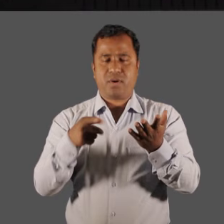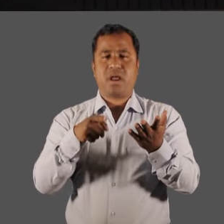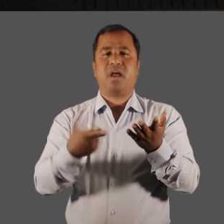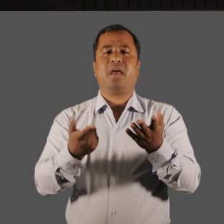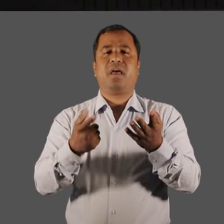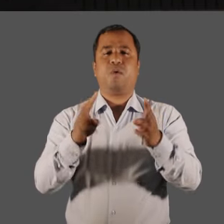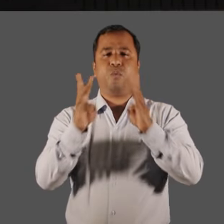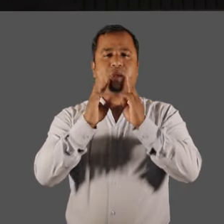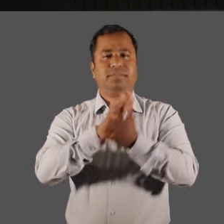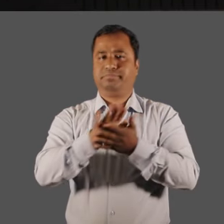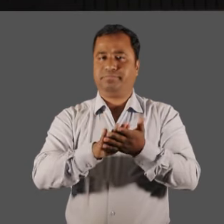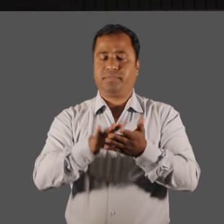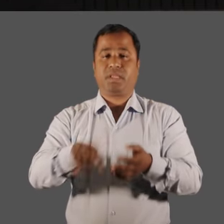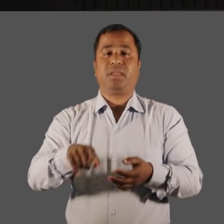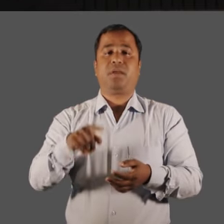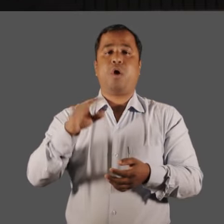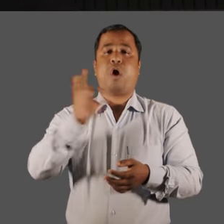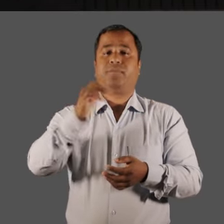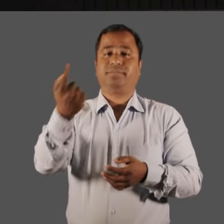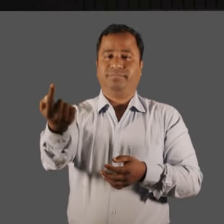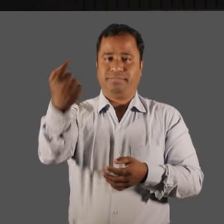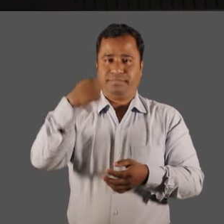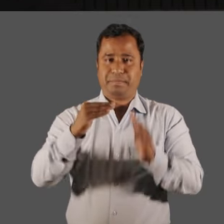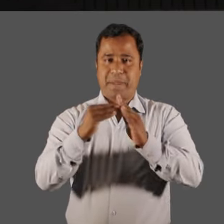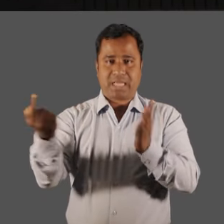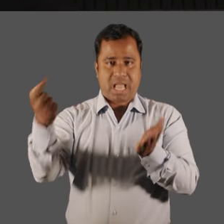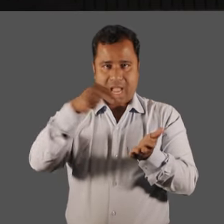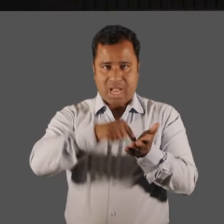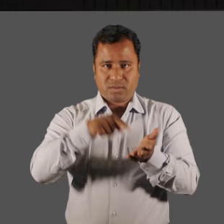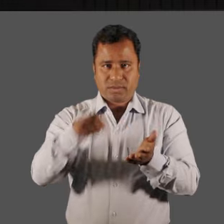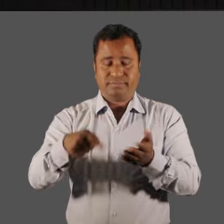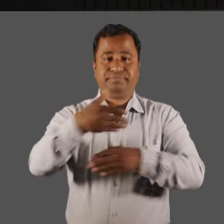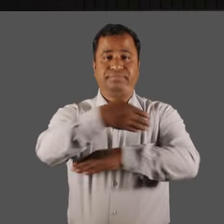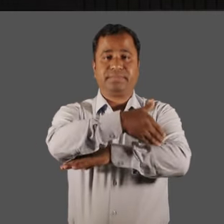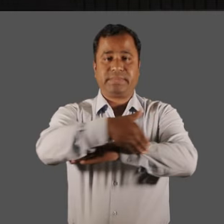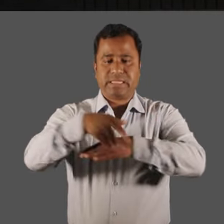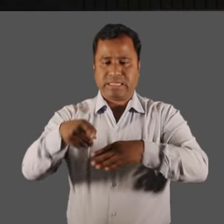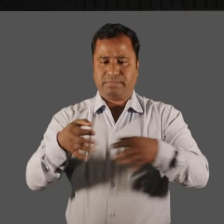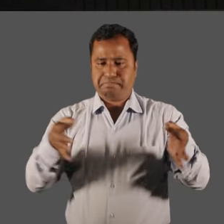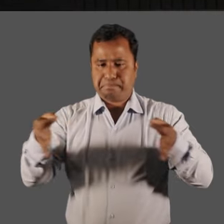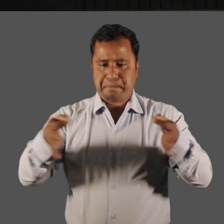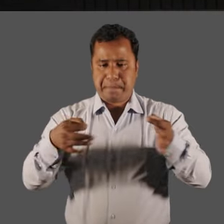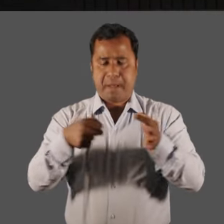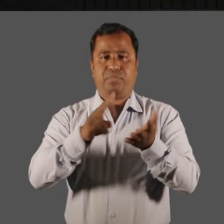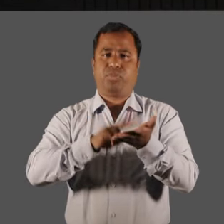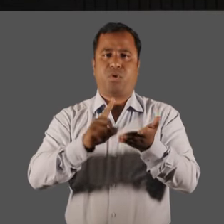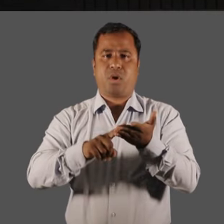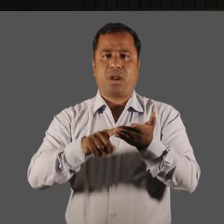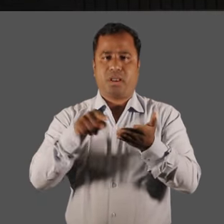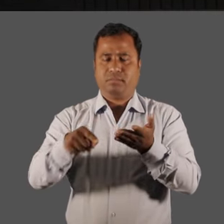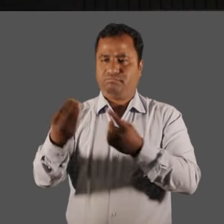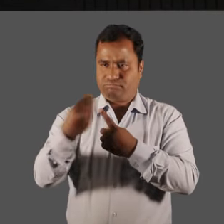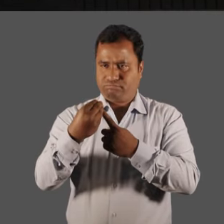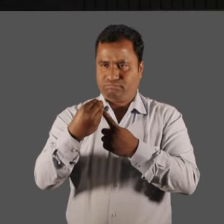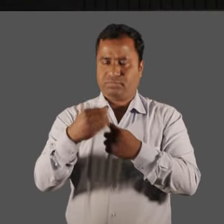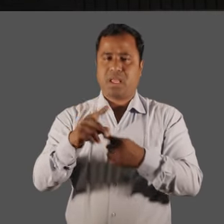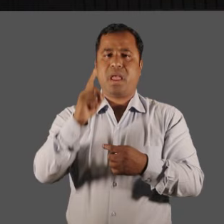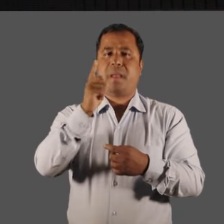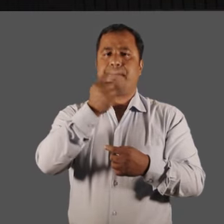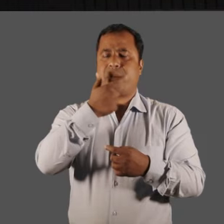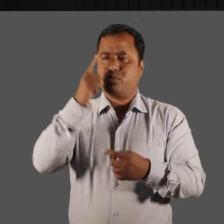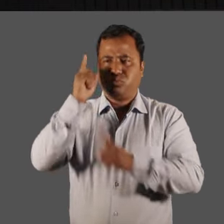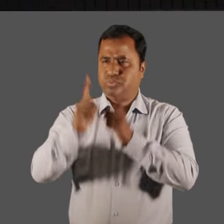তারা বাসায় আসলে অনেক কিছু বাবাকে হয়তো বোঝাতেন যে বিল্ডিং এর স্ট্রাকচারটা এমন হবে, ডিজাইনটা এমন হবে। তো অনেক সময় অনেক কিছু বাবা হয়তো